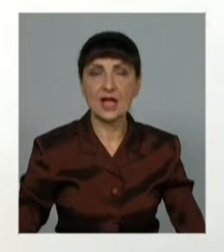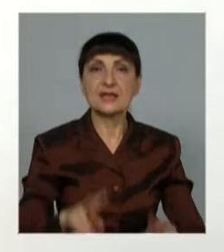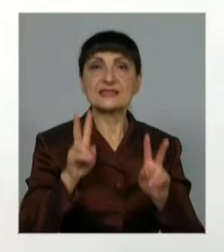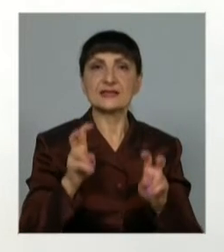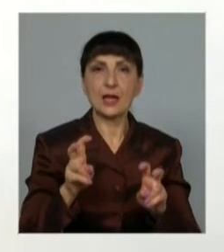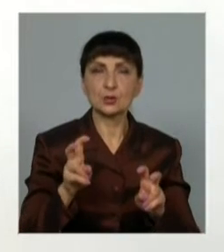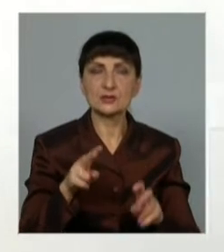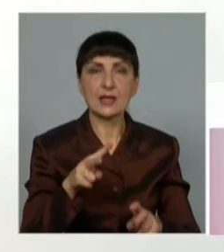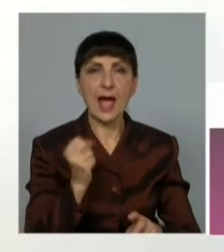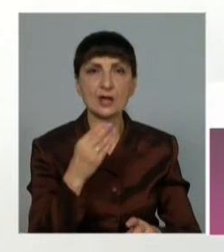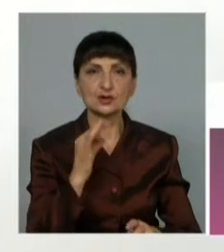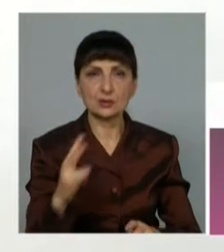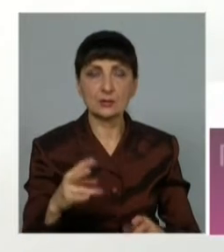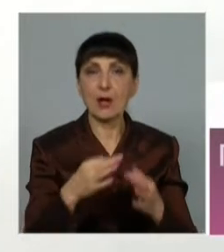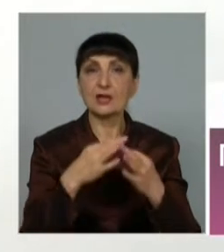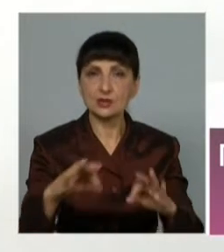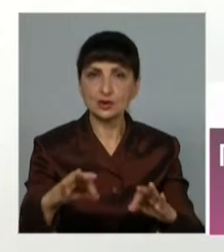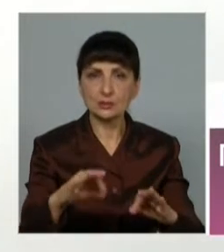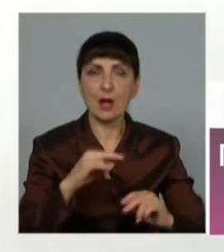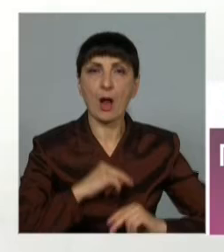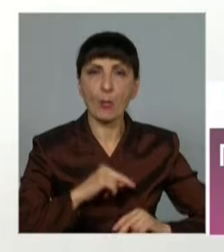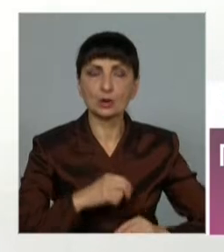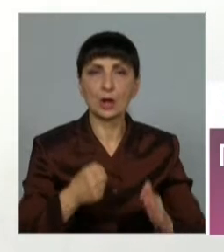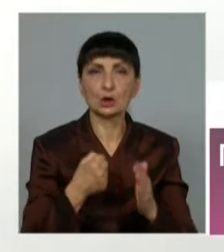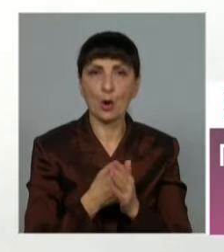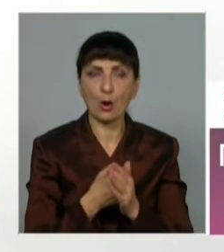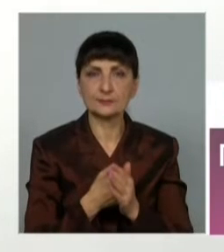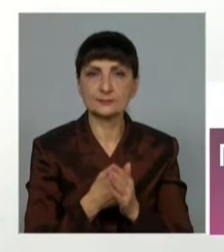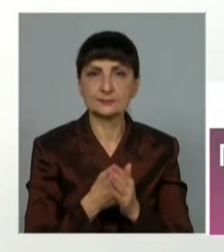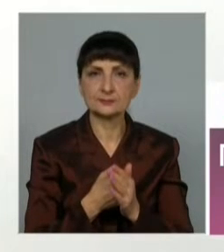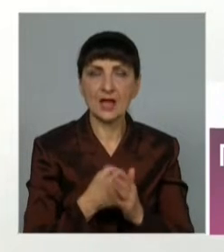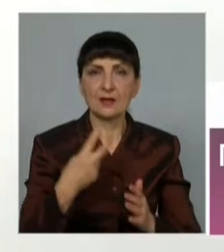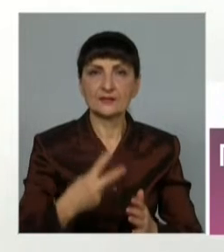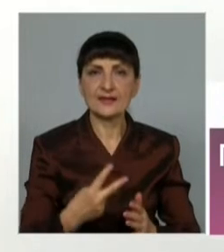лидера АШИК разрешить режим работы до